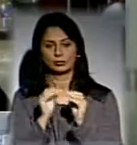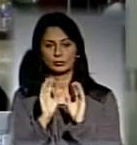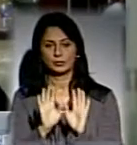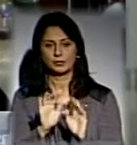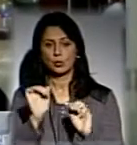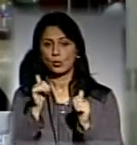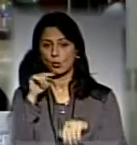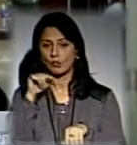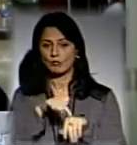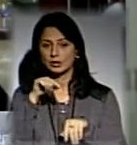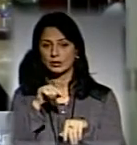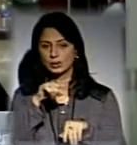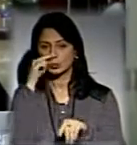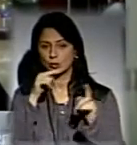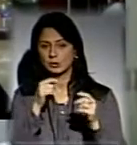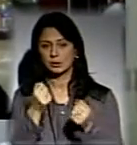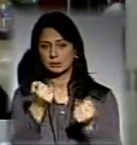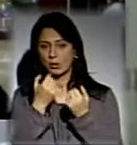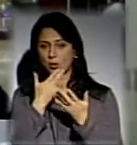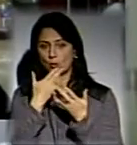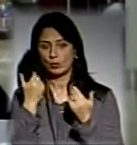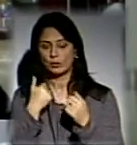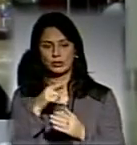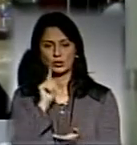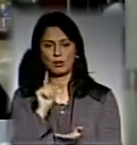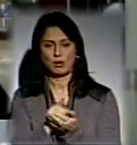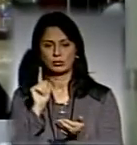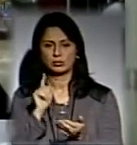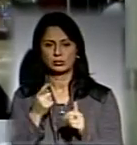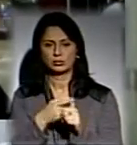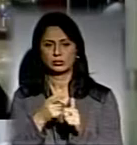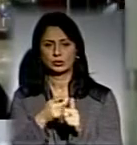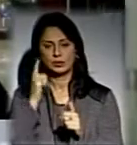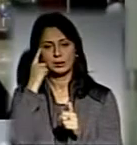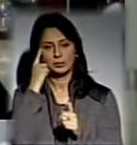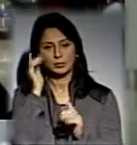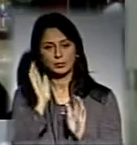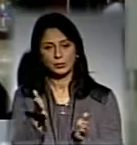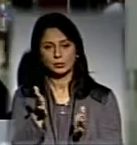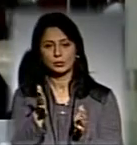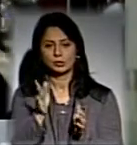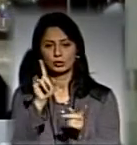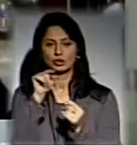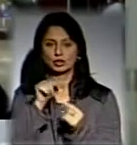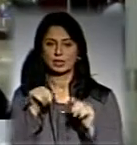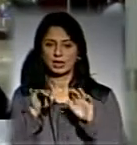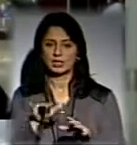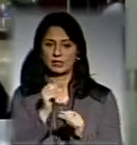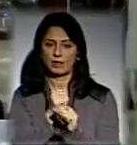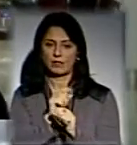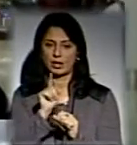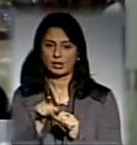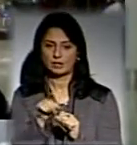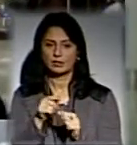როგორც კი ვიგრძნობთ, რომ მათი მხრიდან მხარდაჭერა არ არის, ჩვენ აუცილებლად დავფიქრდებით და შესაბამის დასკვნებს